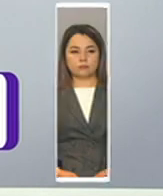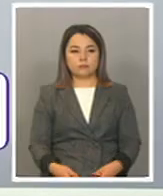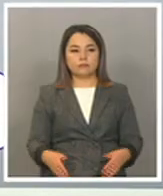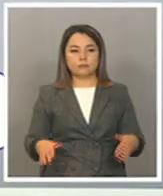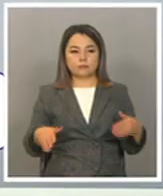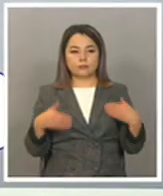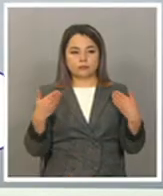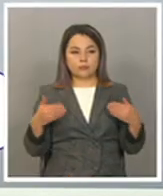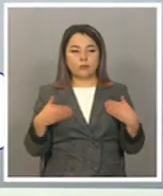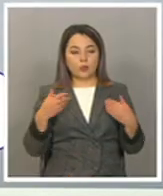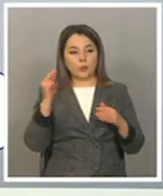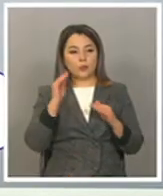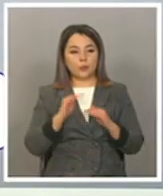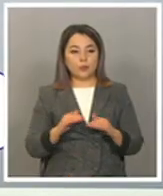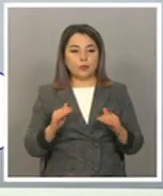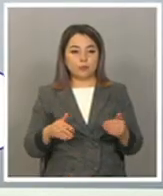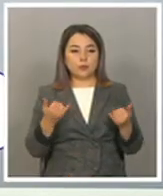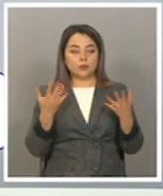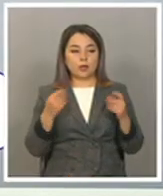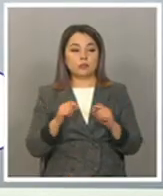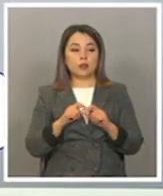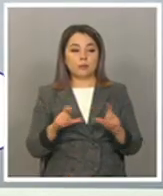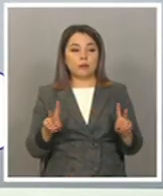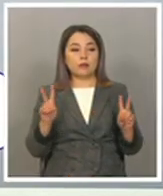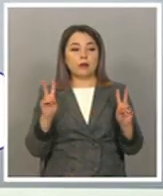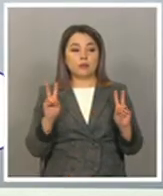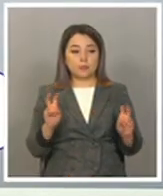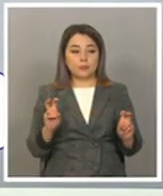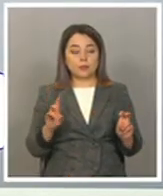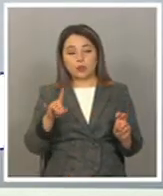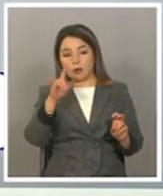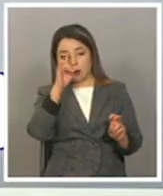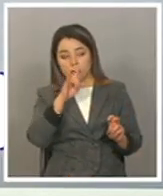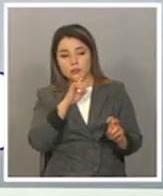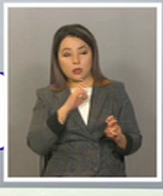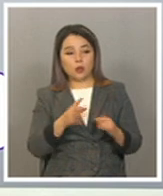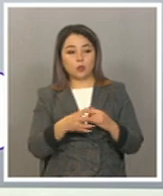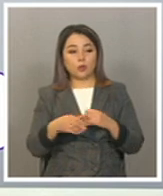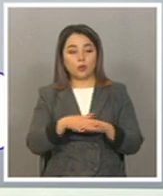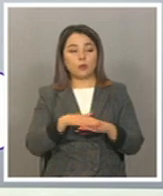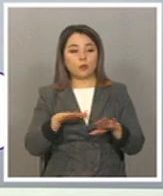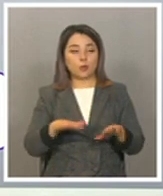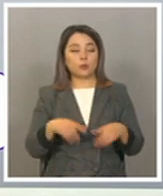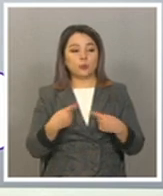Сәлеметсіздер ме, оқушылар? Бүгінгі сабағымыздың тақырыбы Қазақстанның топырақ түрлері.